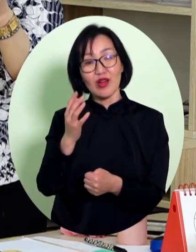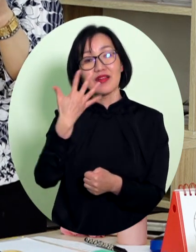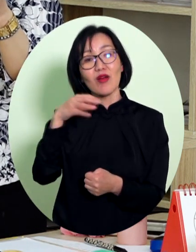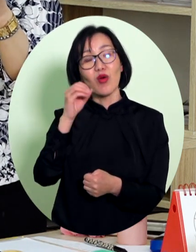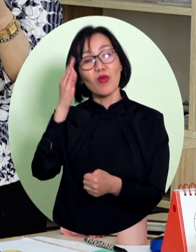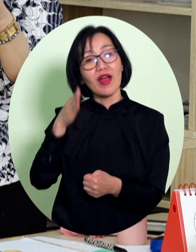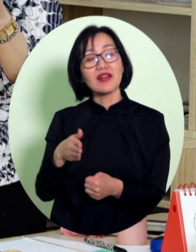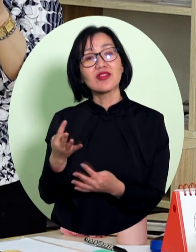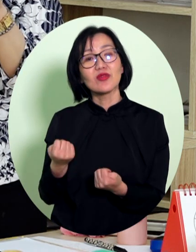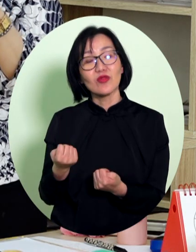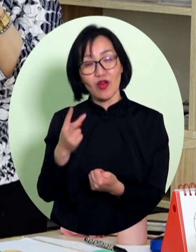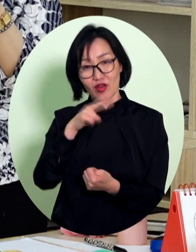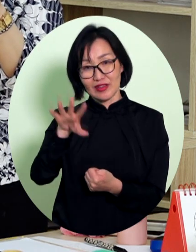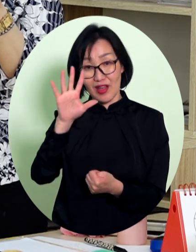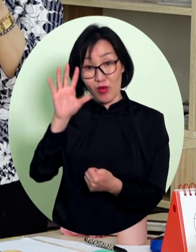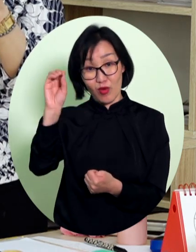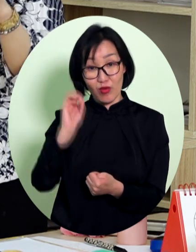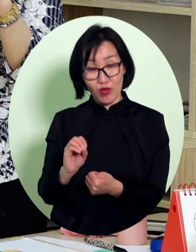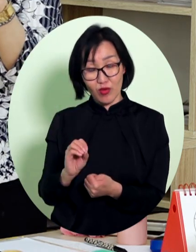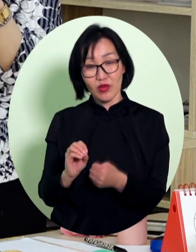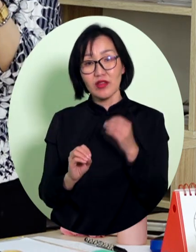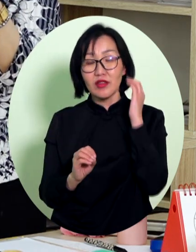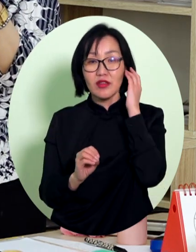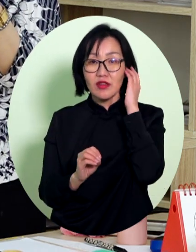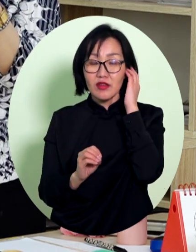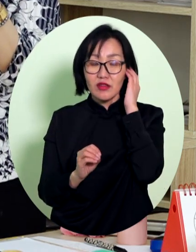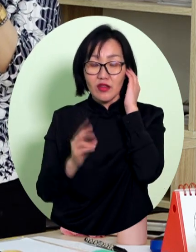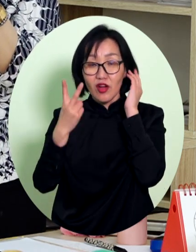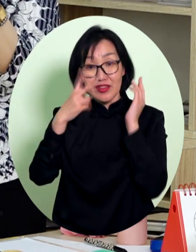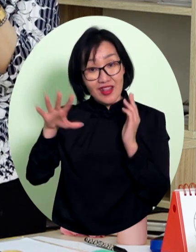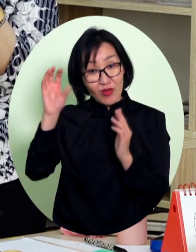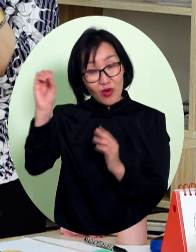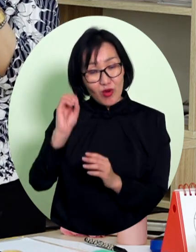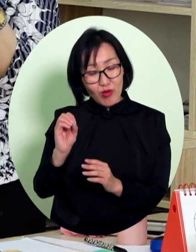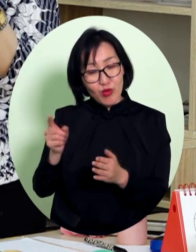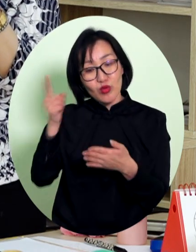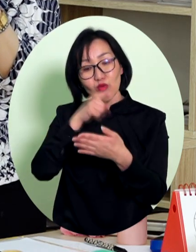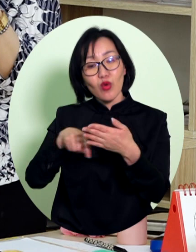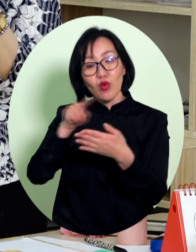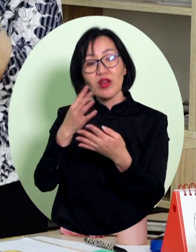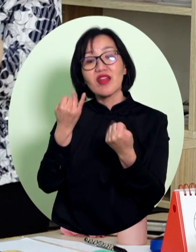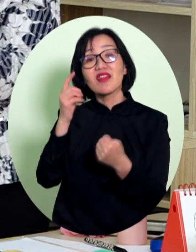50%-ийн хагас хэдэн? 25. Тэгвэл 25% маань дугуйн хэдэн хэсэг байна?